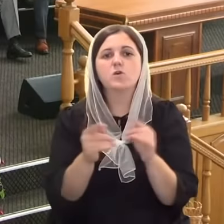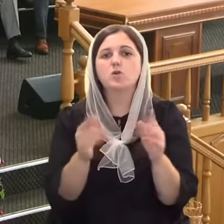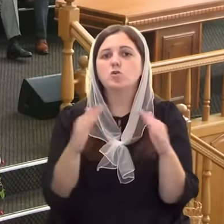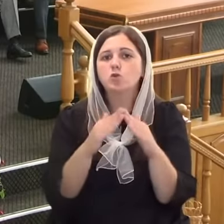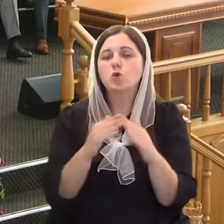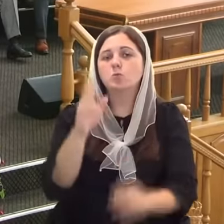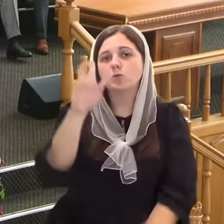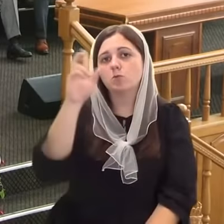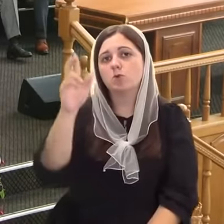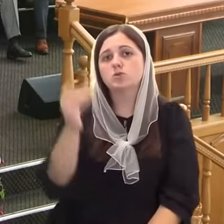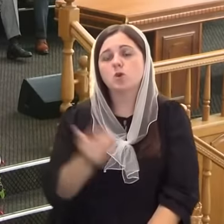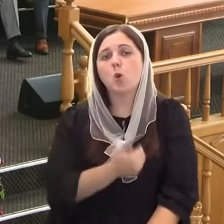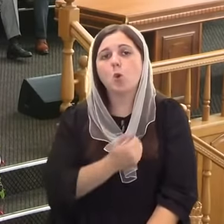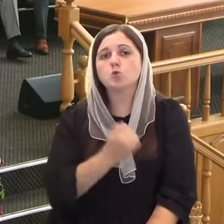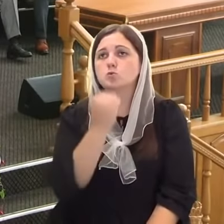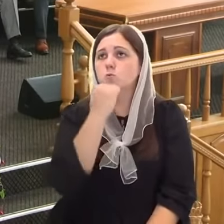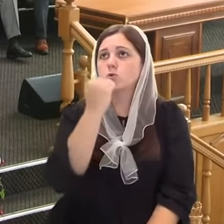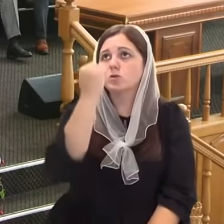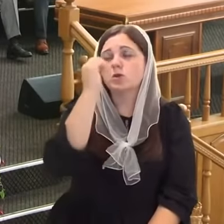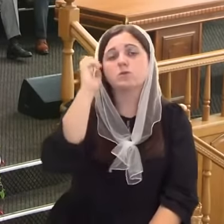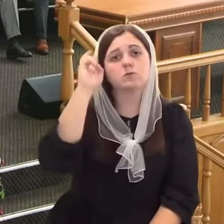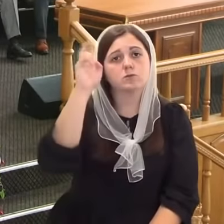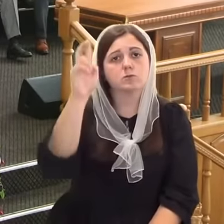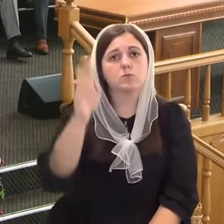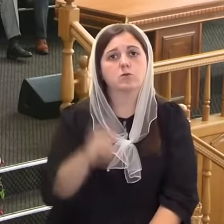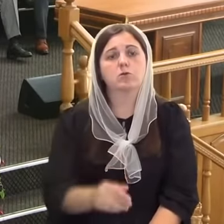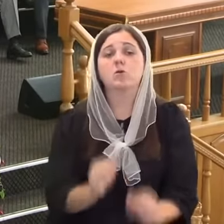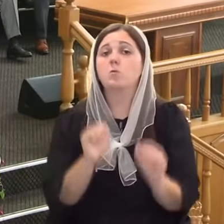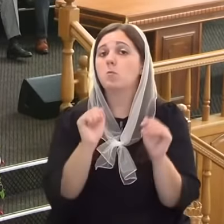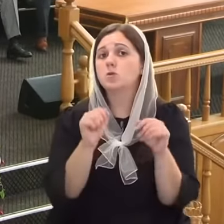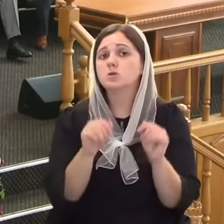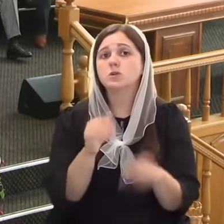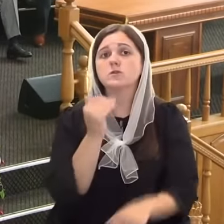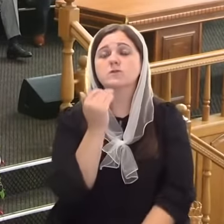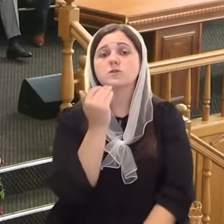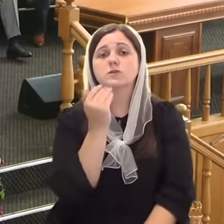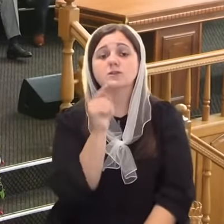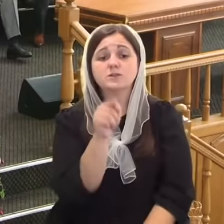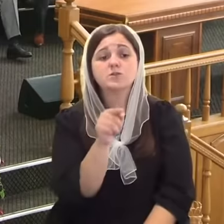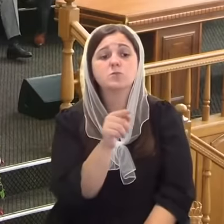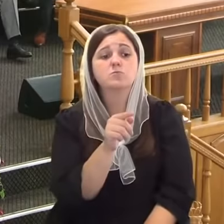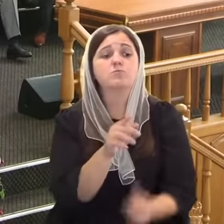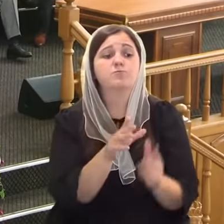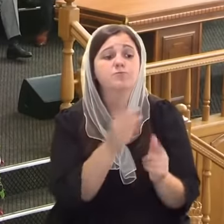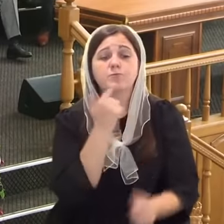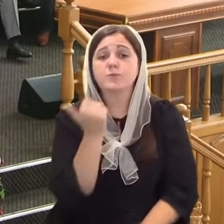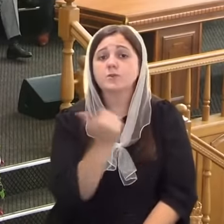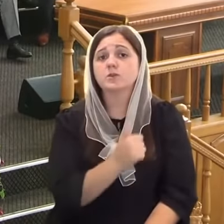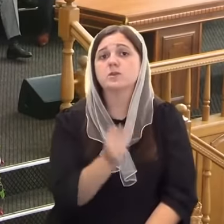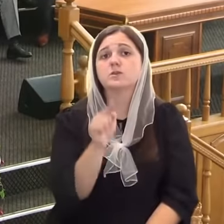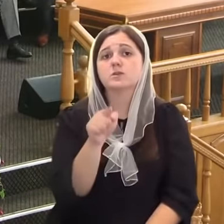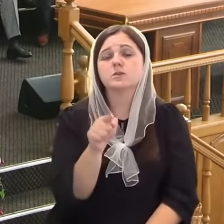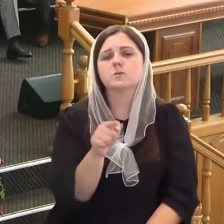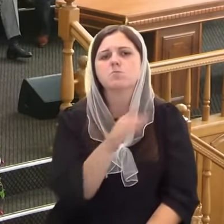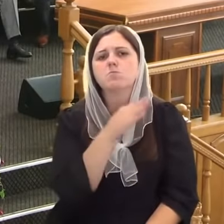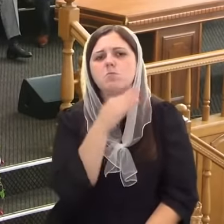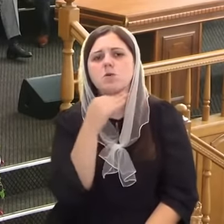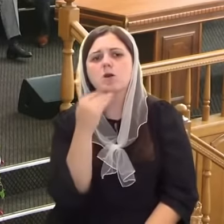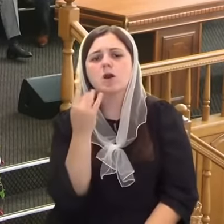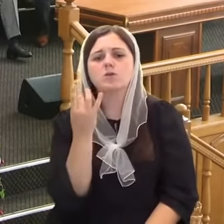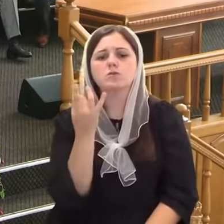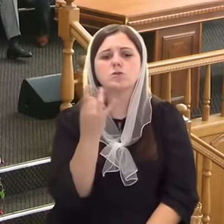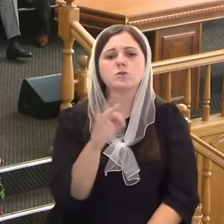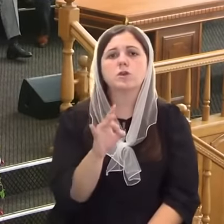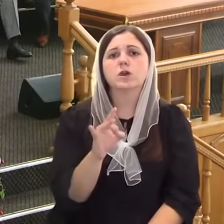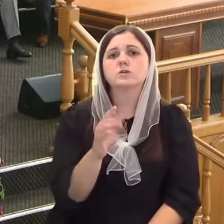Божьем, оно хочет благодарить Бога. Возможно, ты на этой неделе не раз переживал, как Он окружал